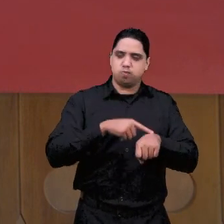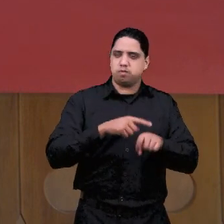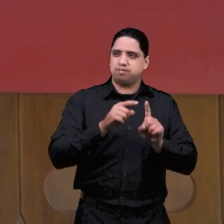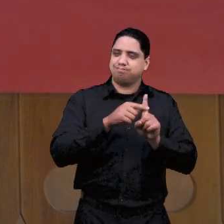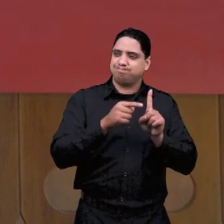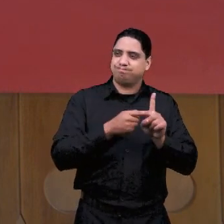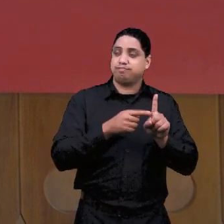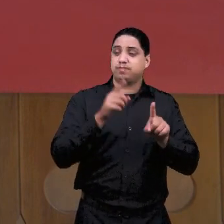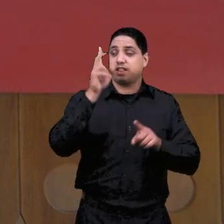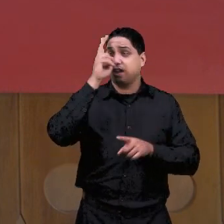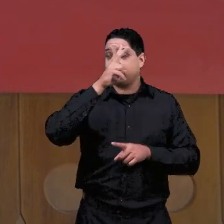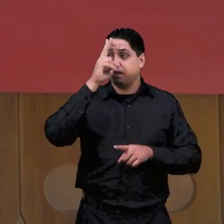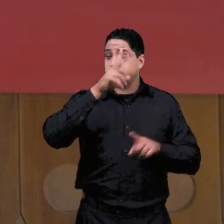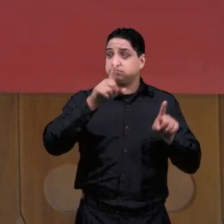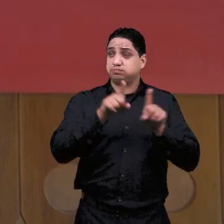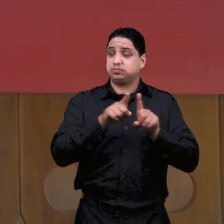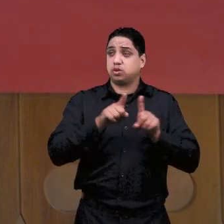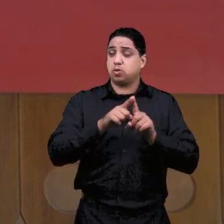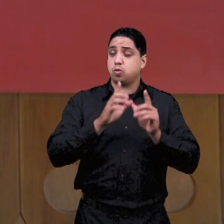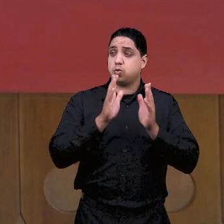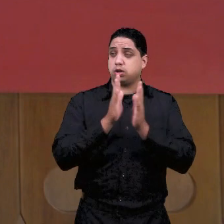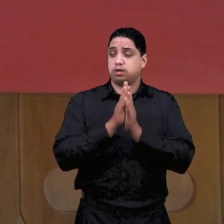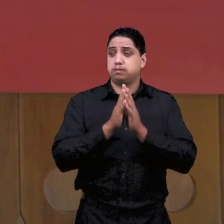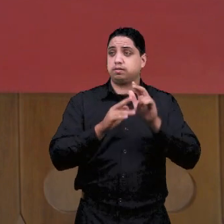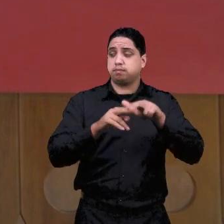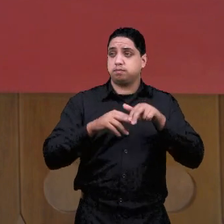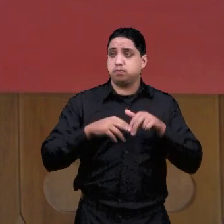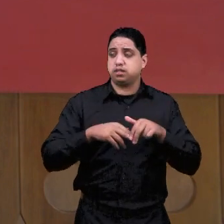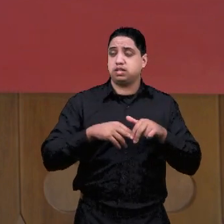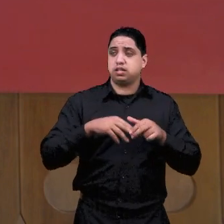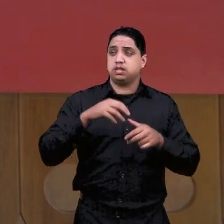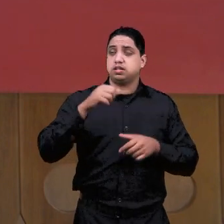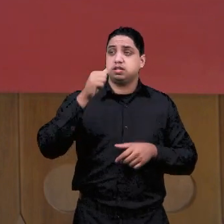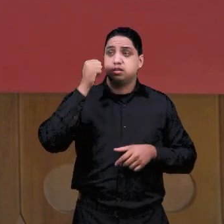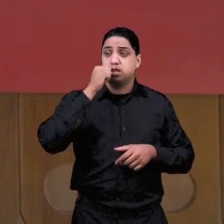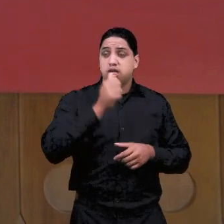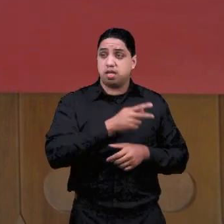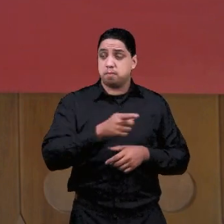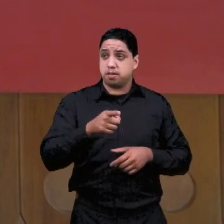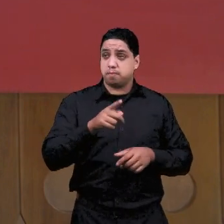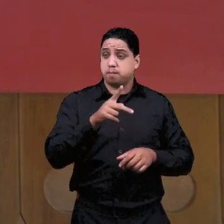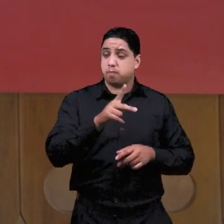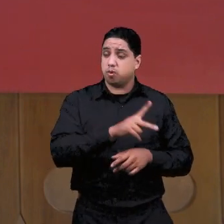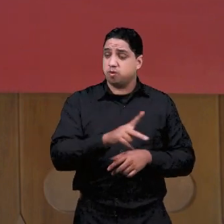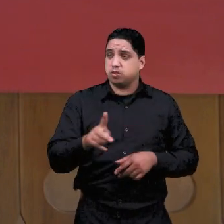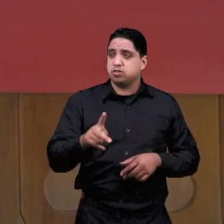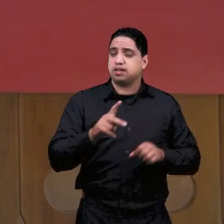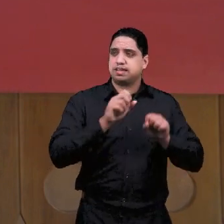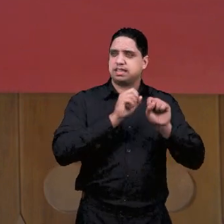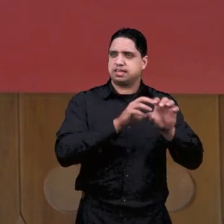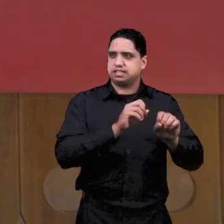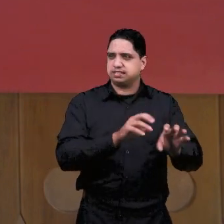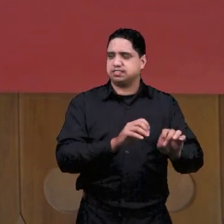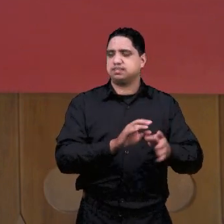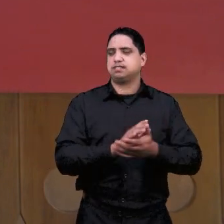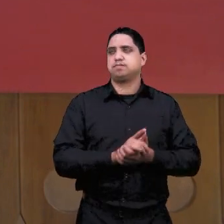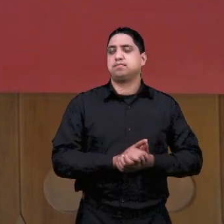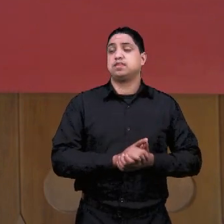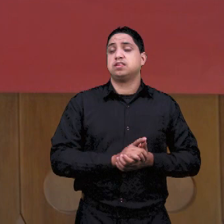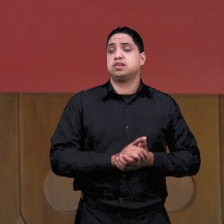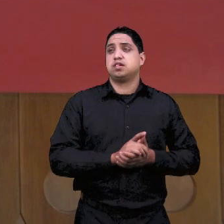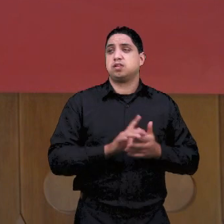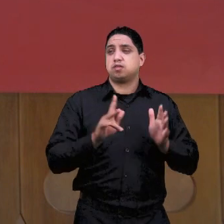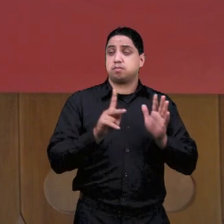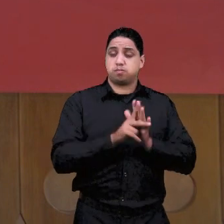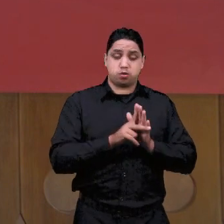grossesse. Nous rappelons aussi, Seigneur, de prier pour nos sœurs qui sont professeurs, qui enseignent aux enfants l'enseignement et le chemin